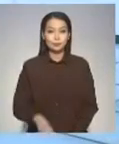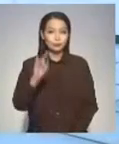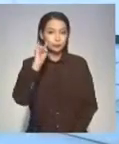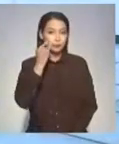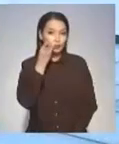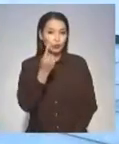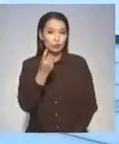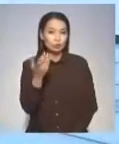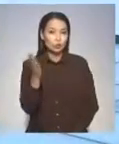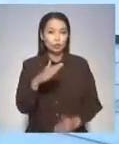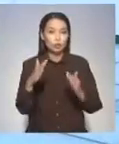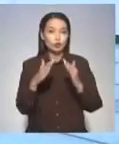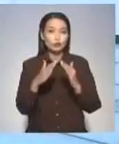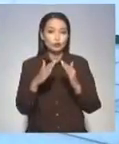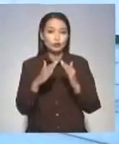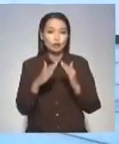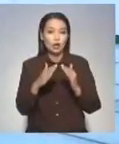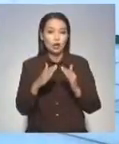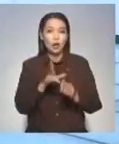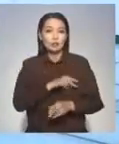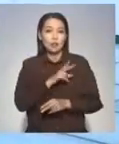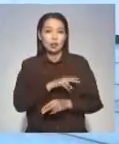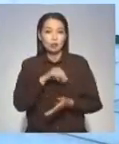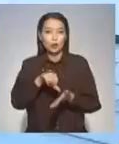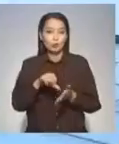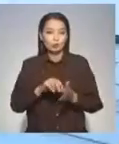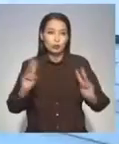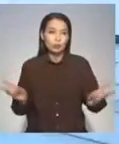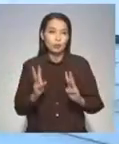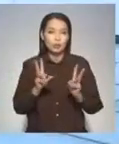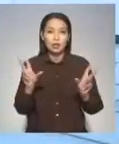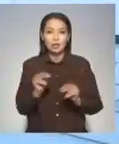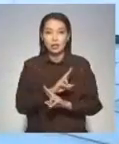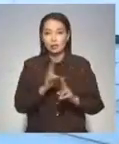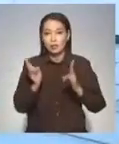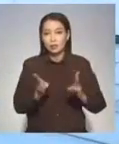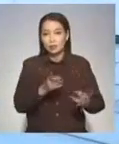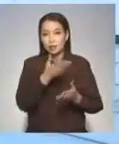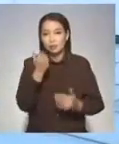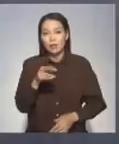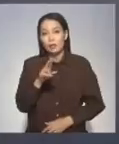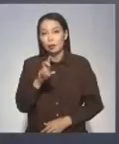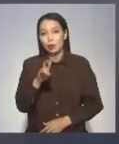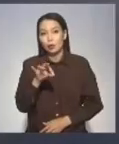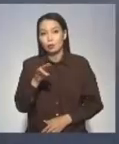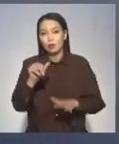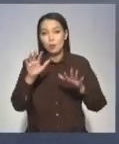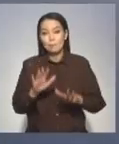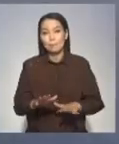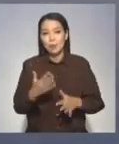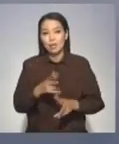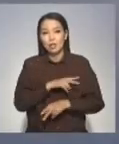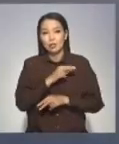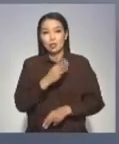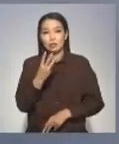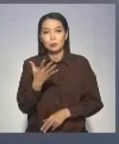Павлодарда 100-ден астам саяжай учаскесі жанып кетті. Абырой болғанда зардап шеккендер жоқ. Яблынка бау-бақшасындағы 35 шағын